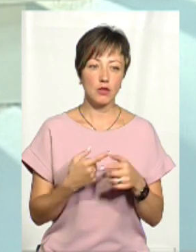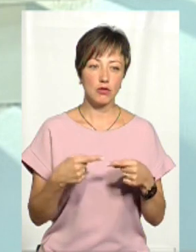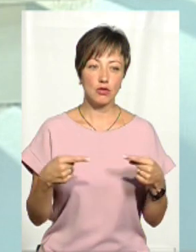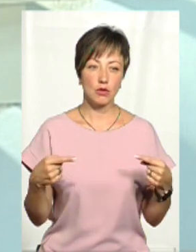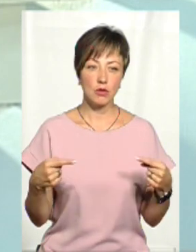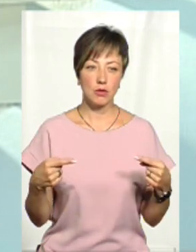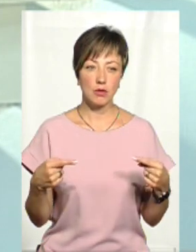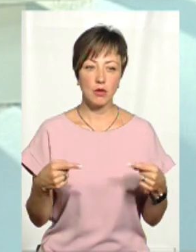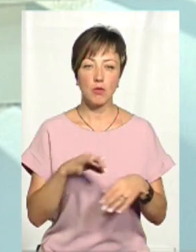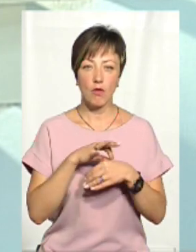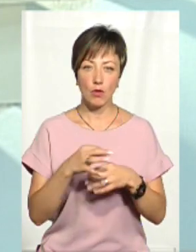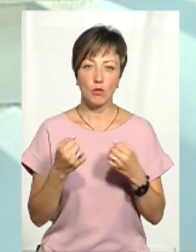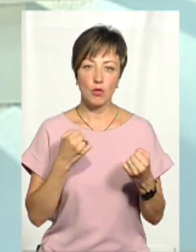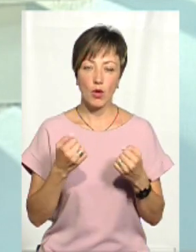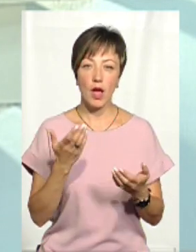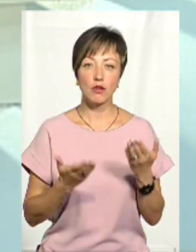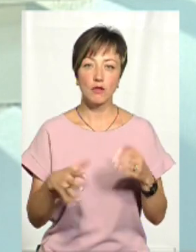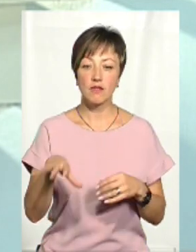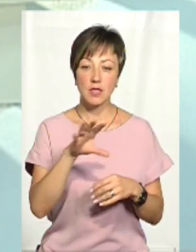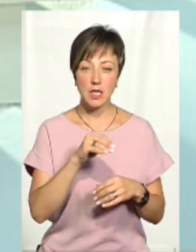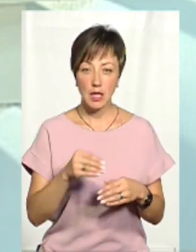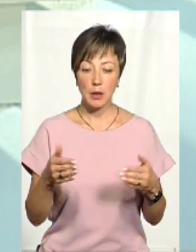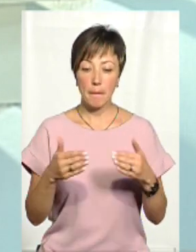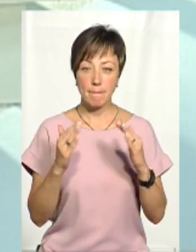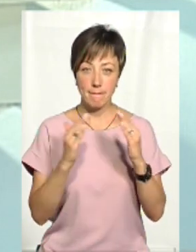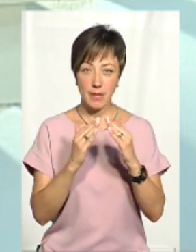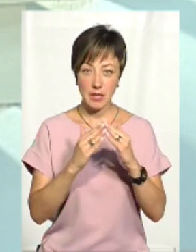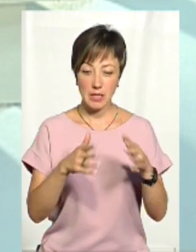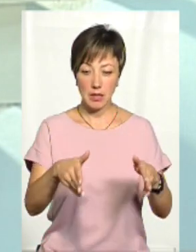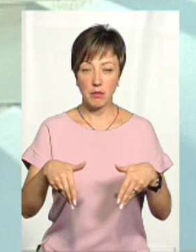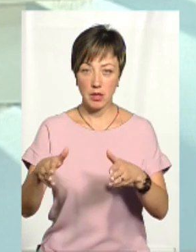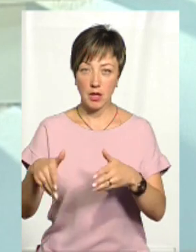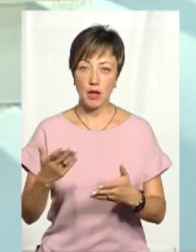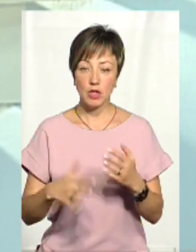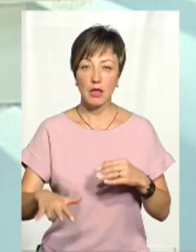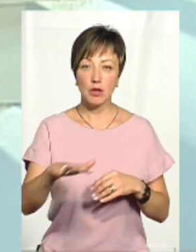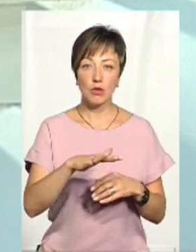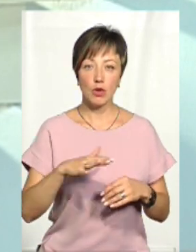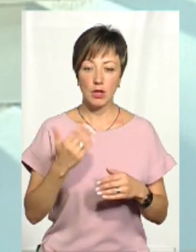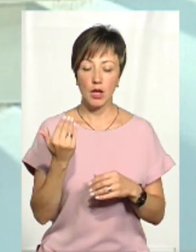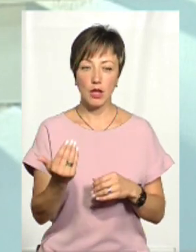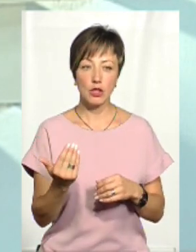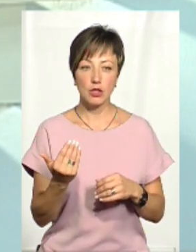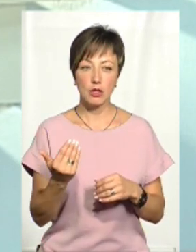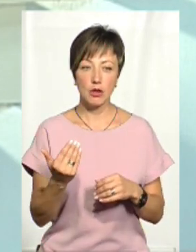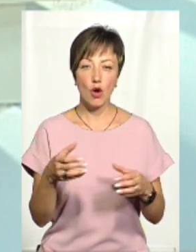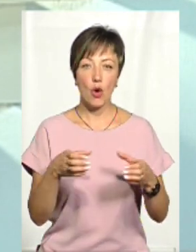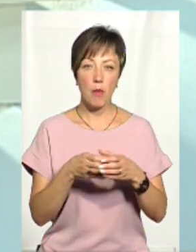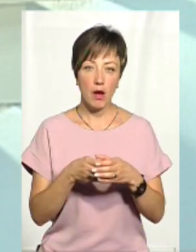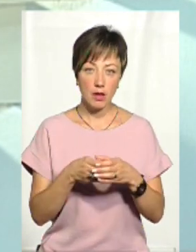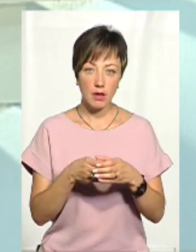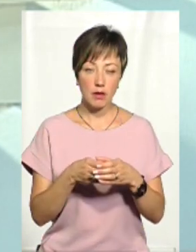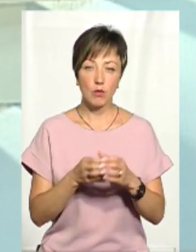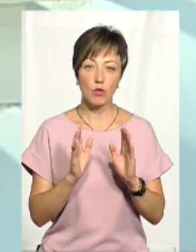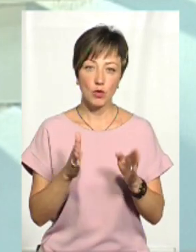таке інше, проводити боротьбу. І якщо всі на присадибних ділянках, якщо на території, яка належить